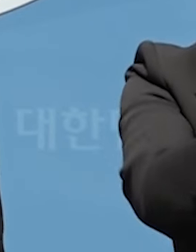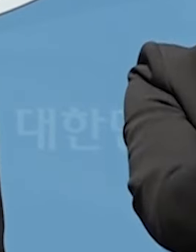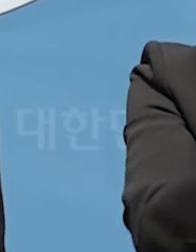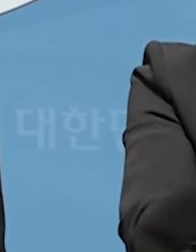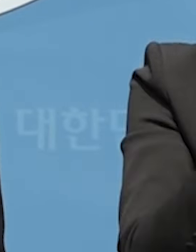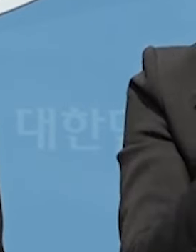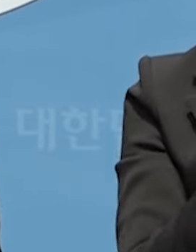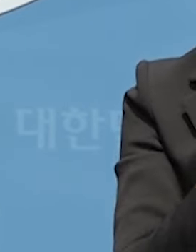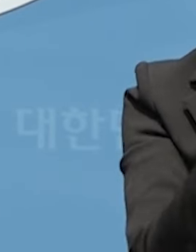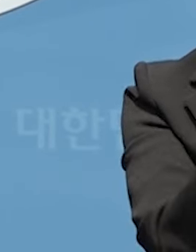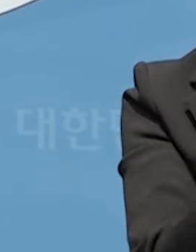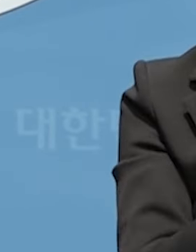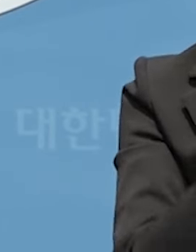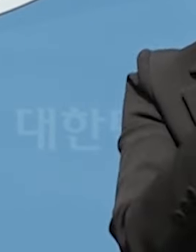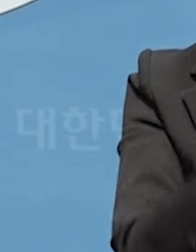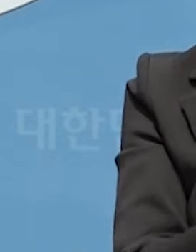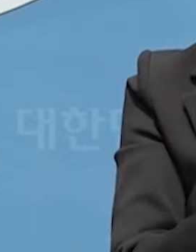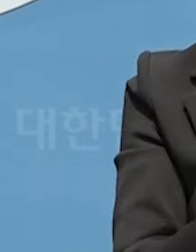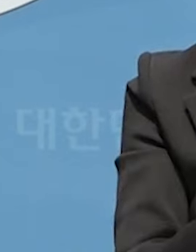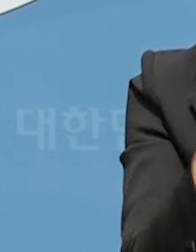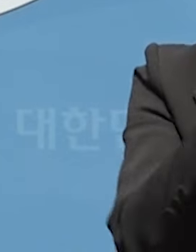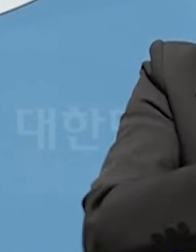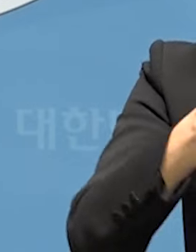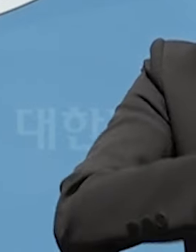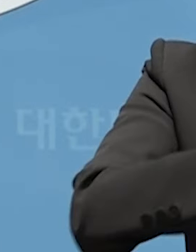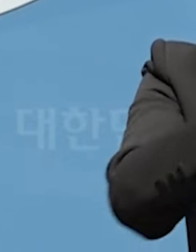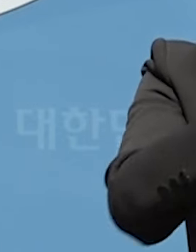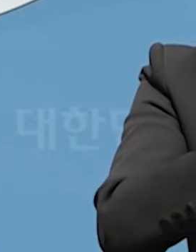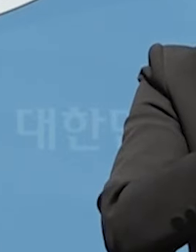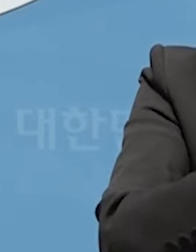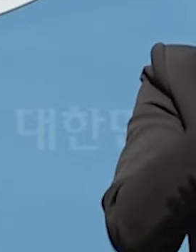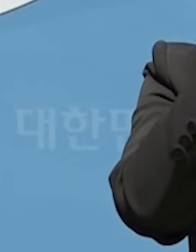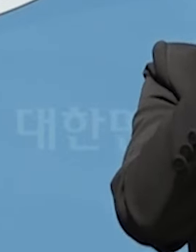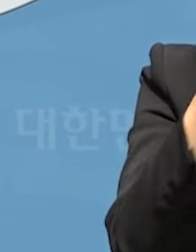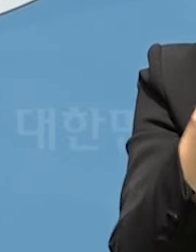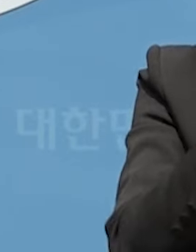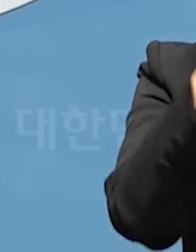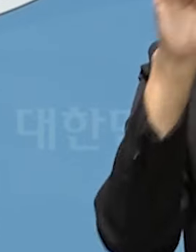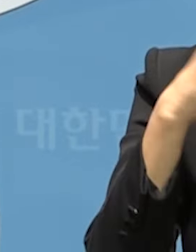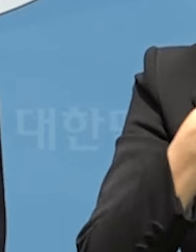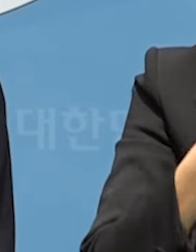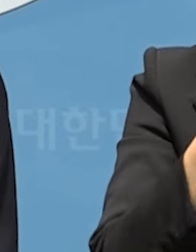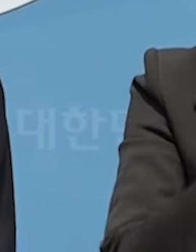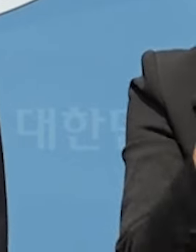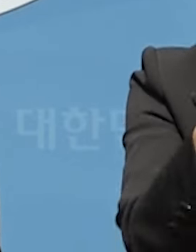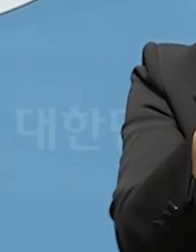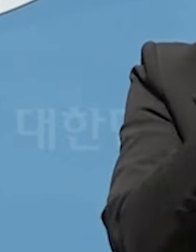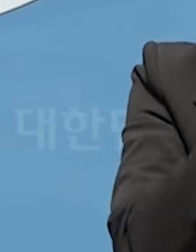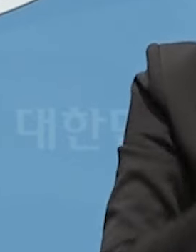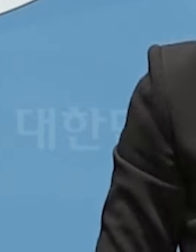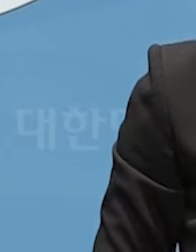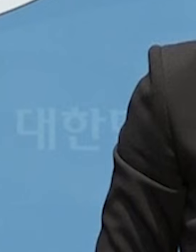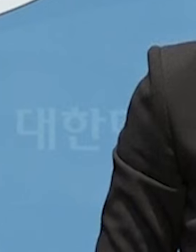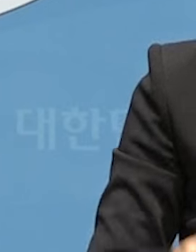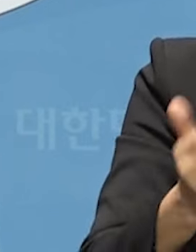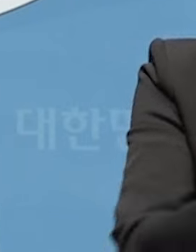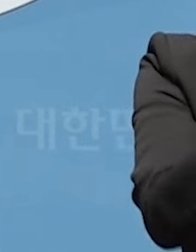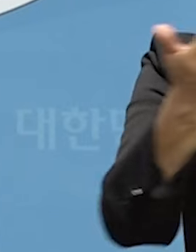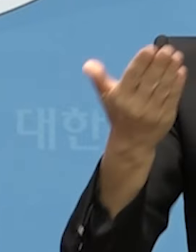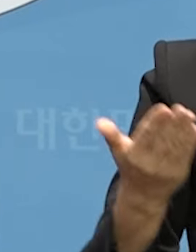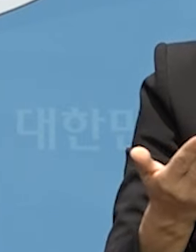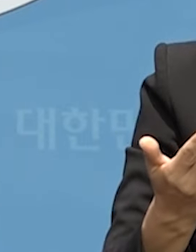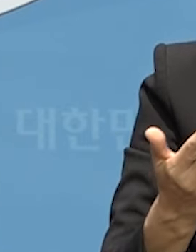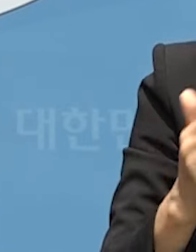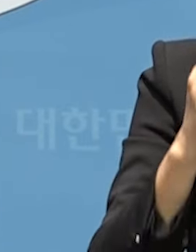임차인간 공정한 거래질서를 확립하고 국민의 주거 안정을 도모할 것입니다 존경하는 국민 여러분